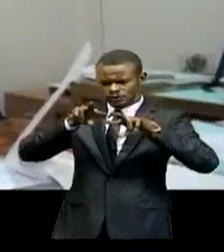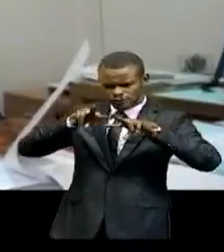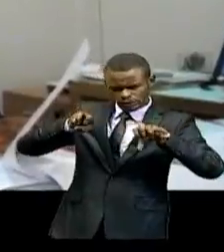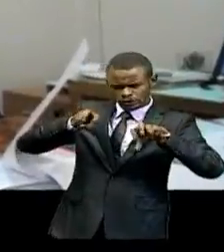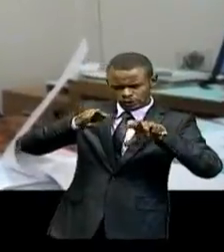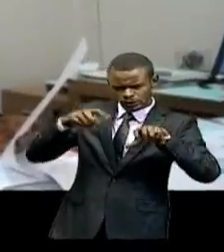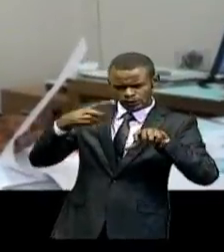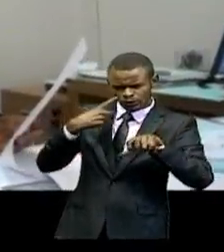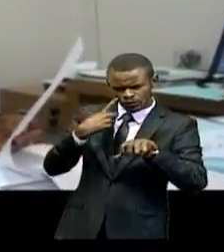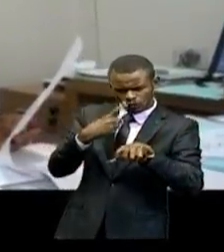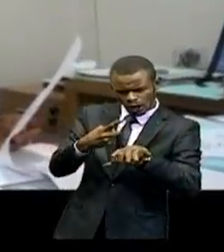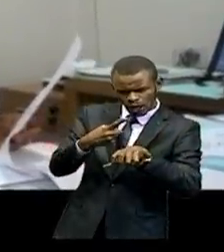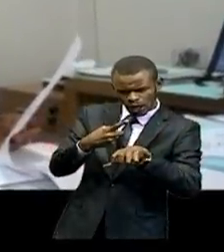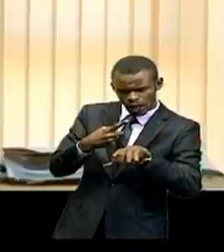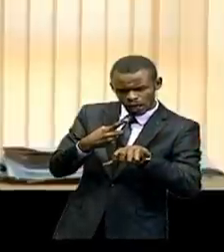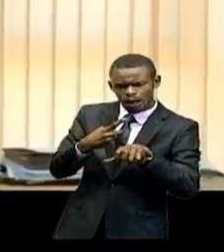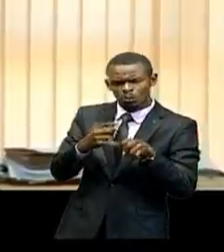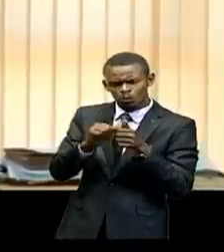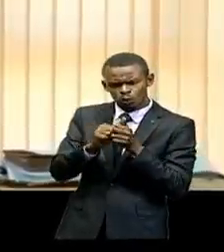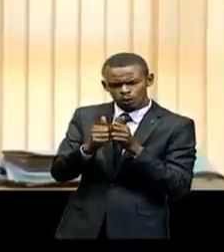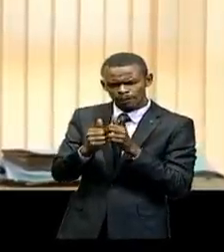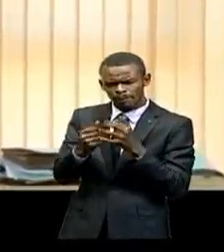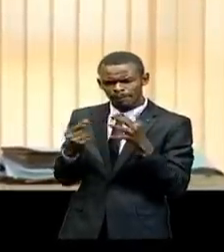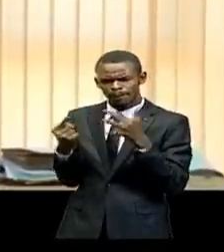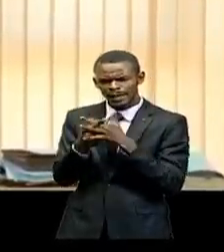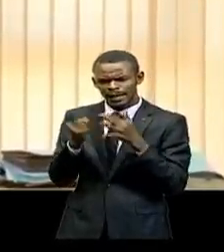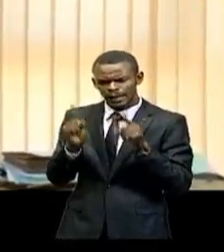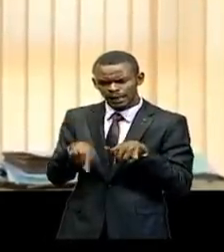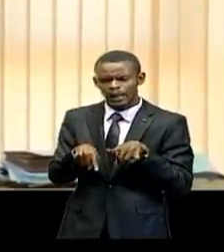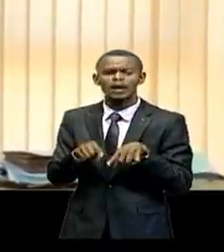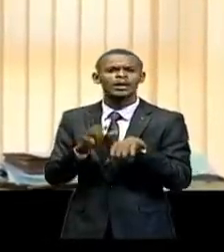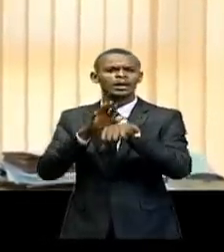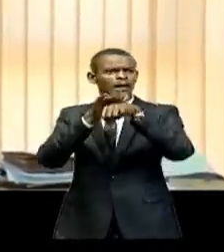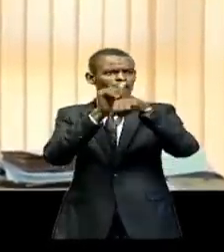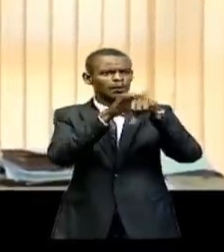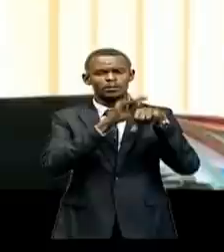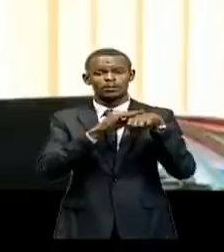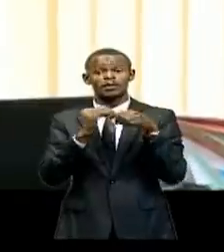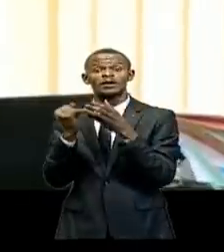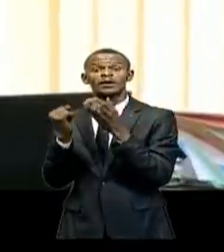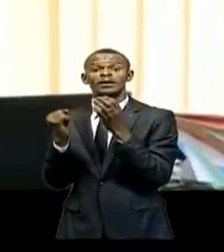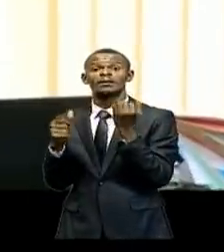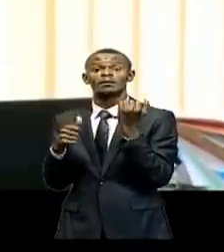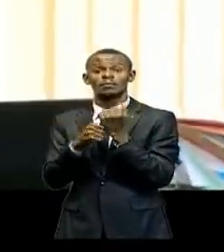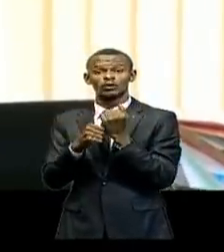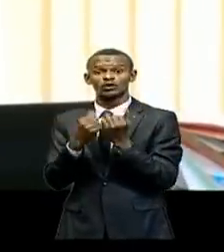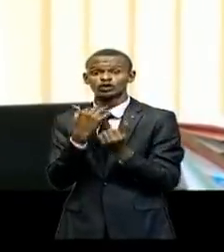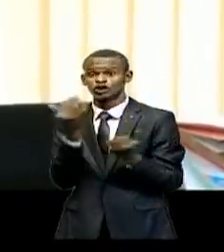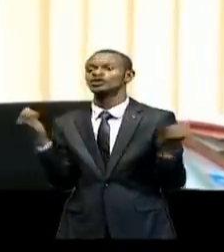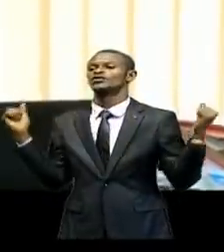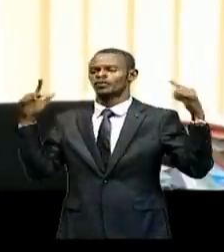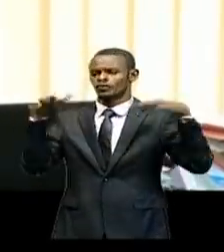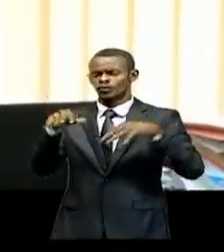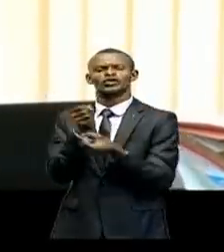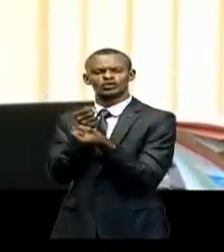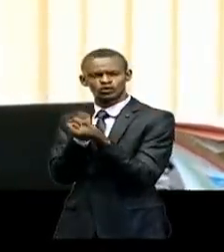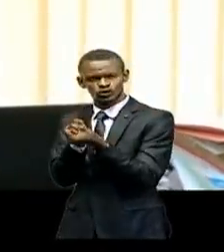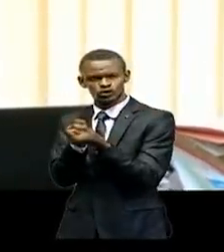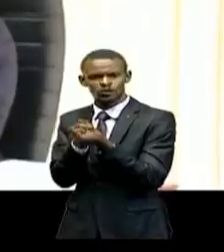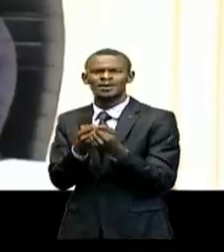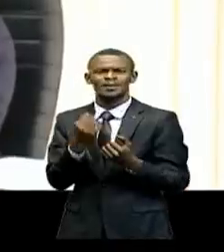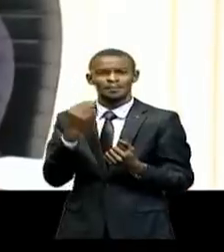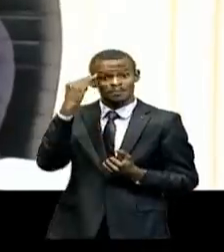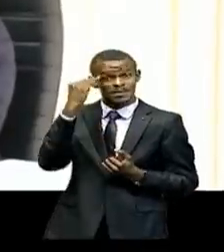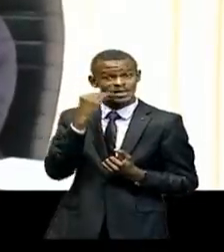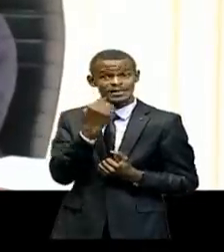l'Observatoire volcanologique de Goma. Il a relevé que cette conférence permettra notamment de faire un état de lieu